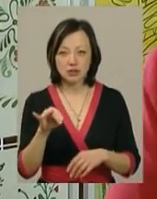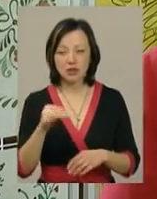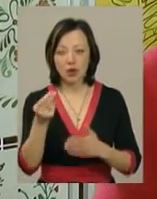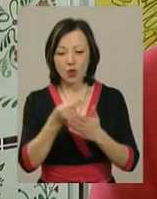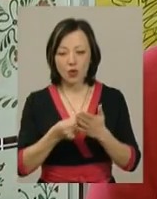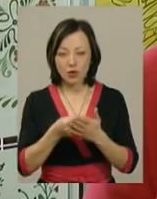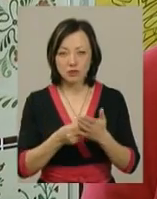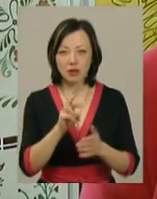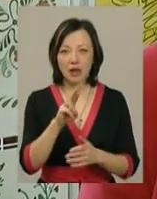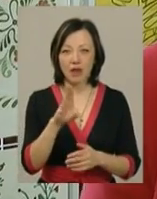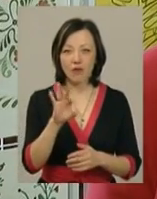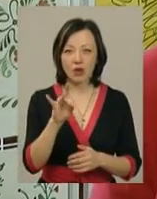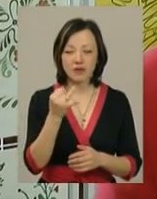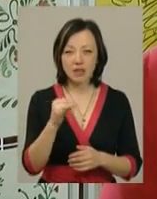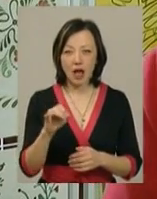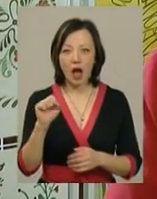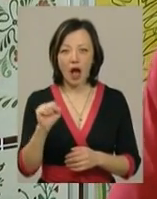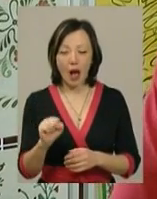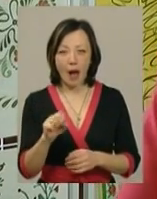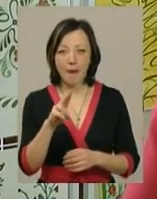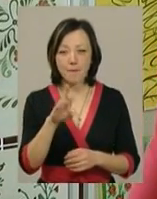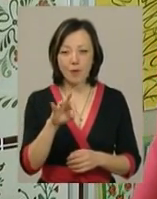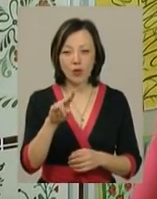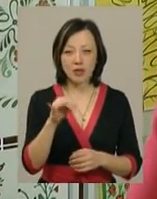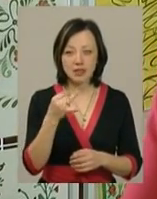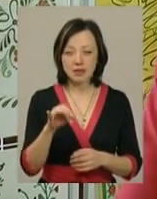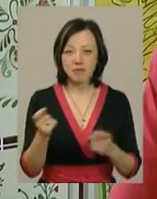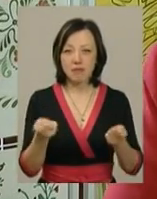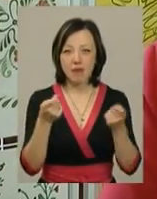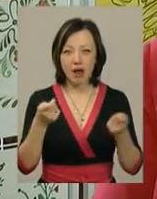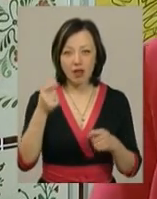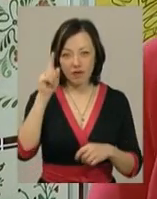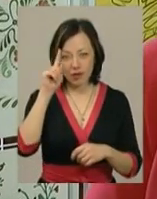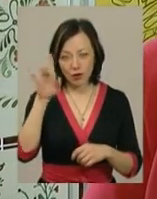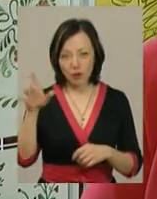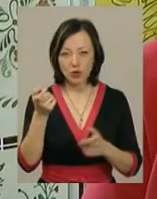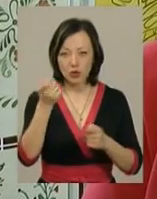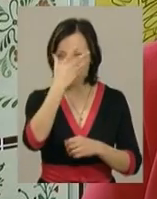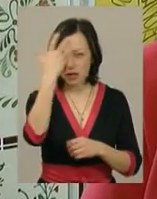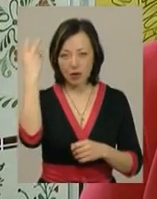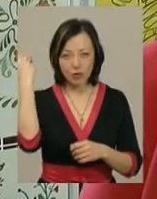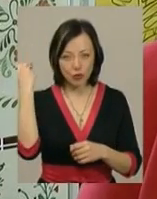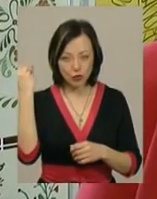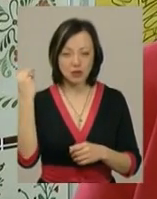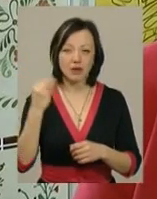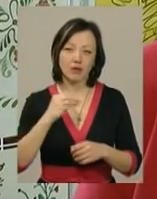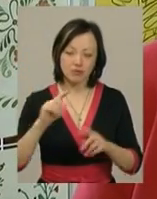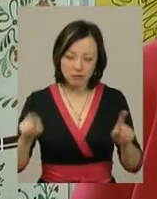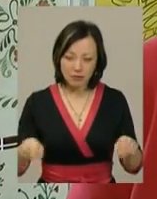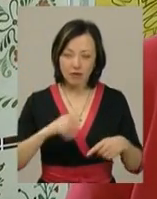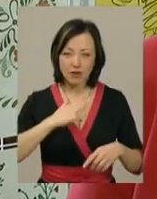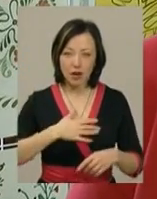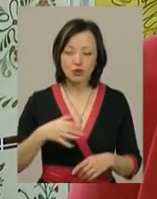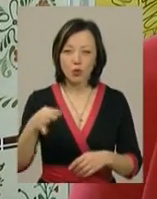добре Яворівський розпис, а от Подільський розпис, він мало відомий, він трохи забутий, і ми хочемо його відродити в нашій області, щоб